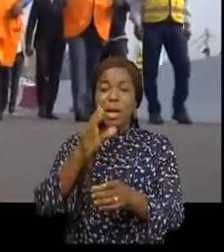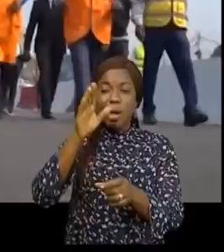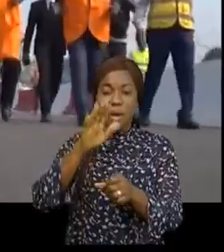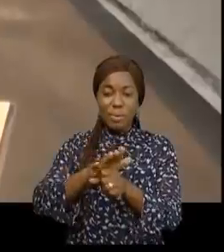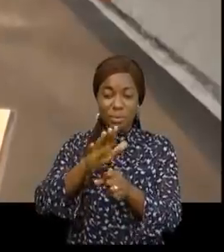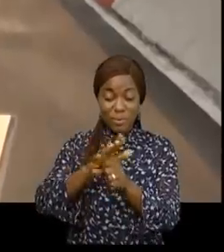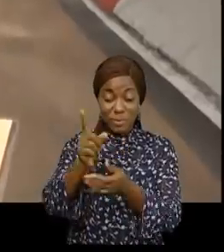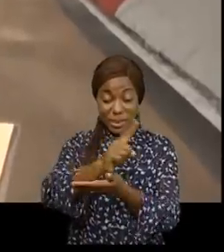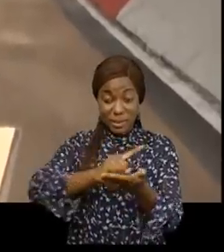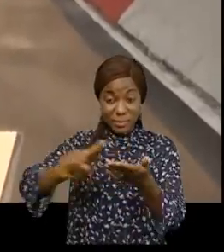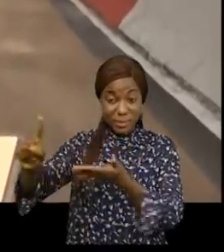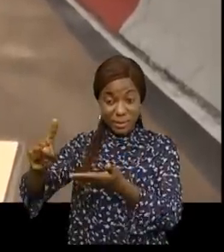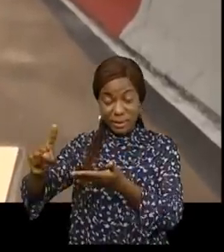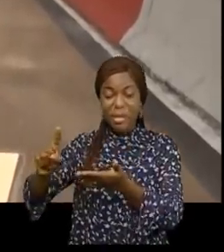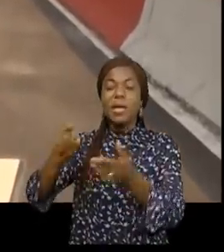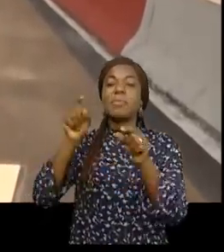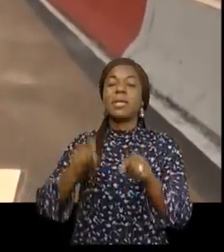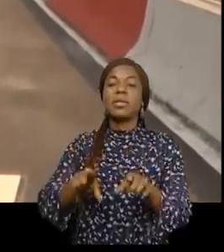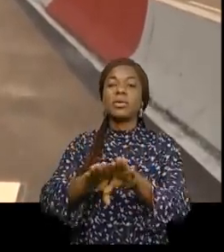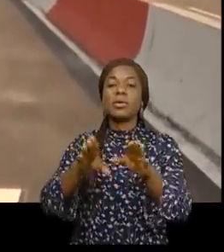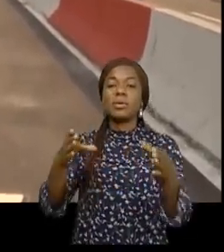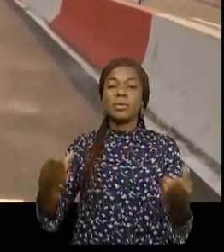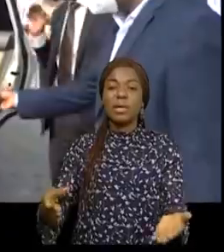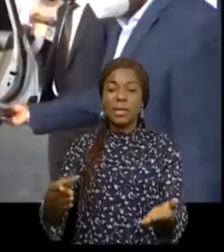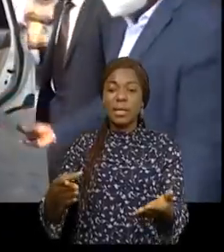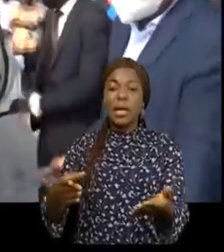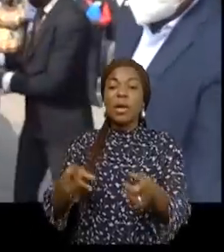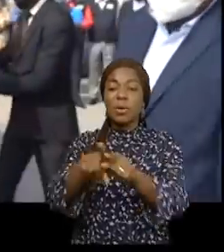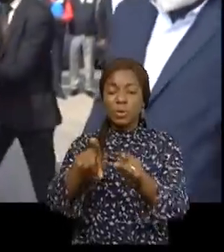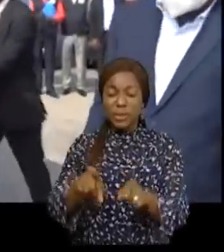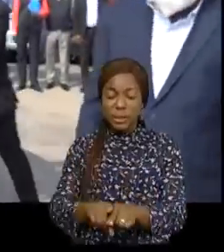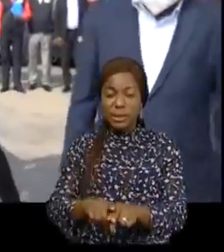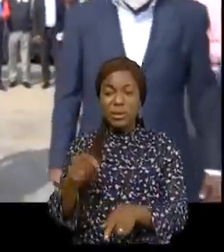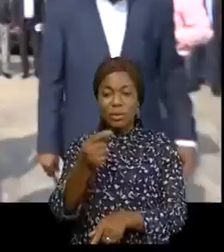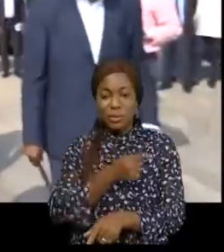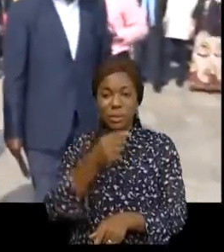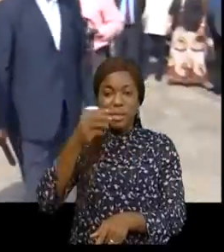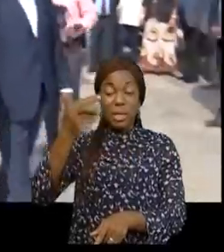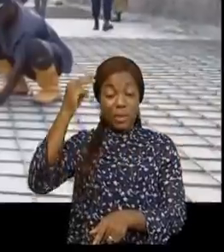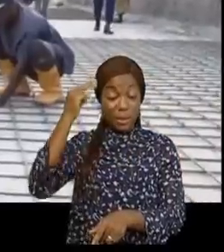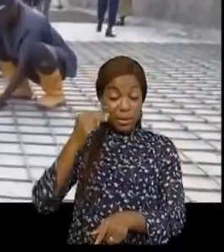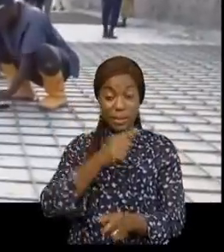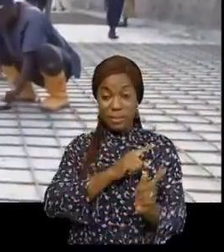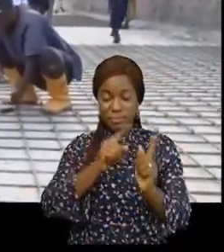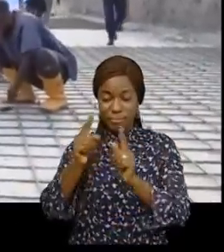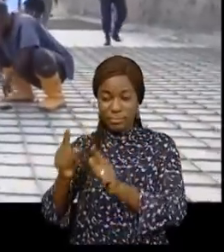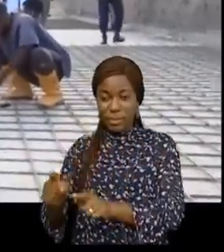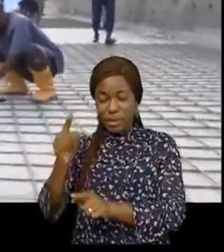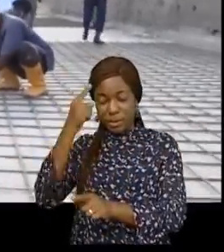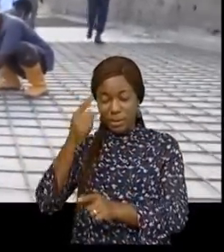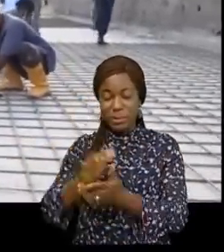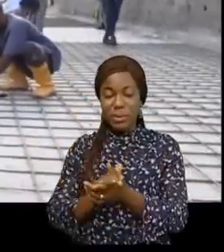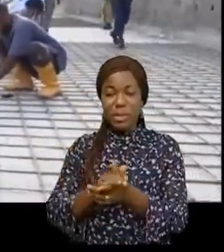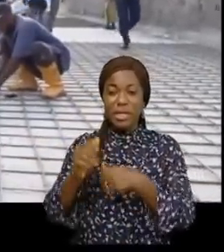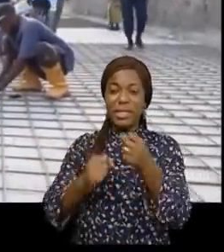sera ouvert à la circulation dans le tout prochain jour. Alexis Guissaro s'est rendu compte des travaux réalisés par l'office de